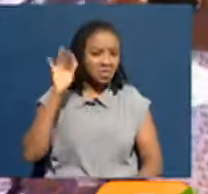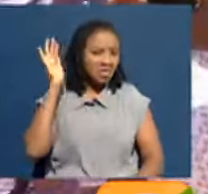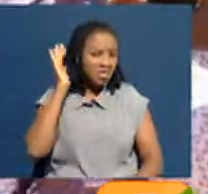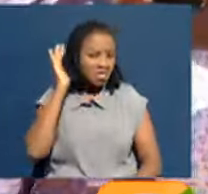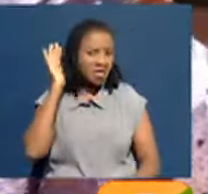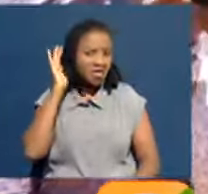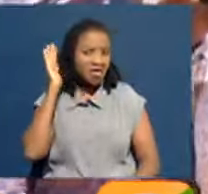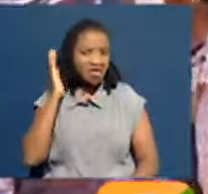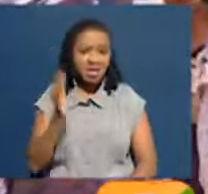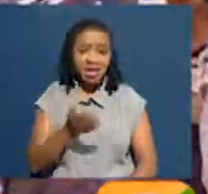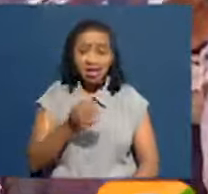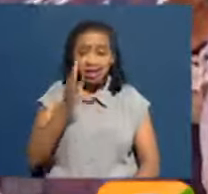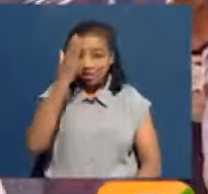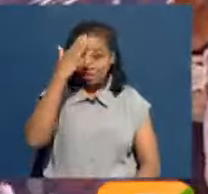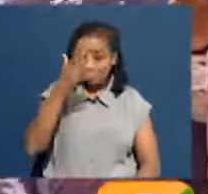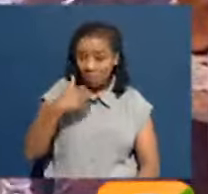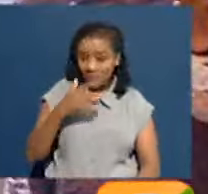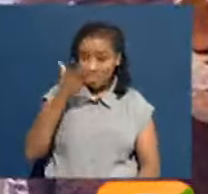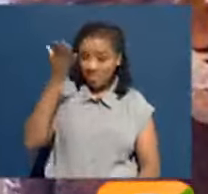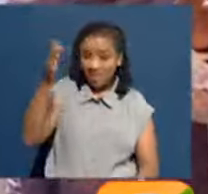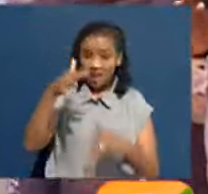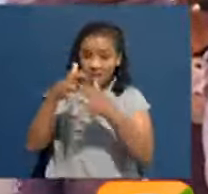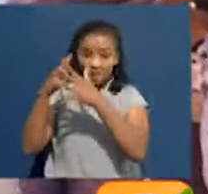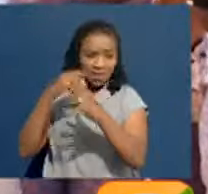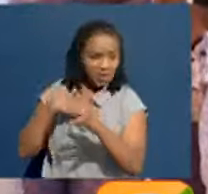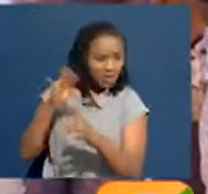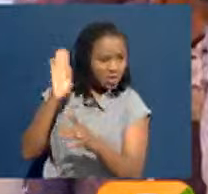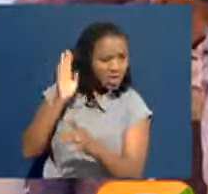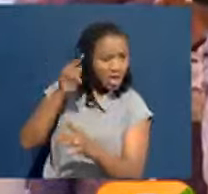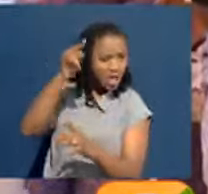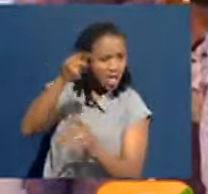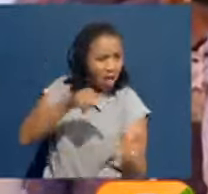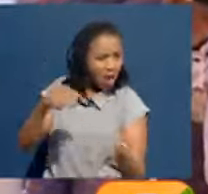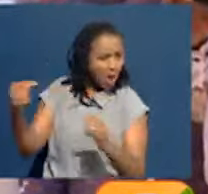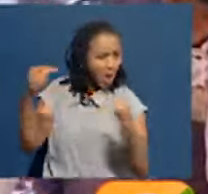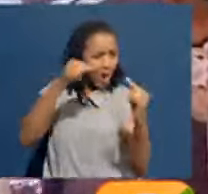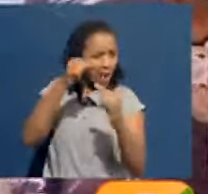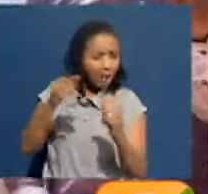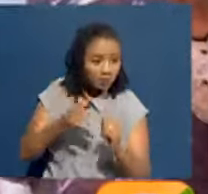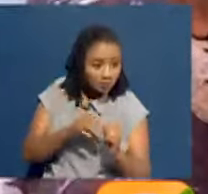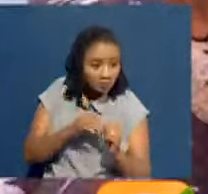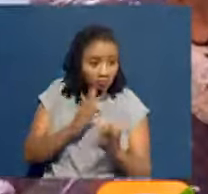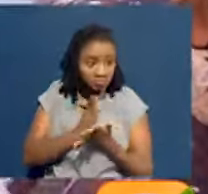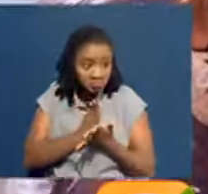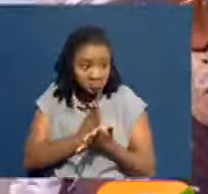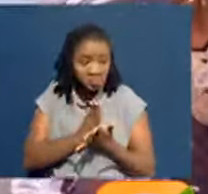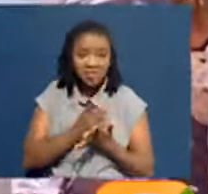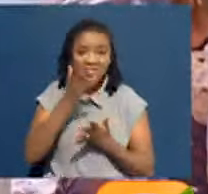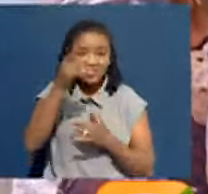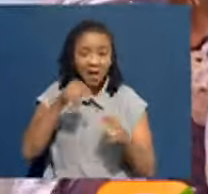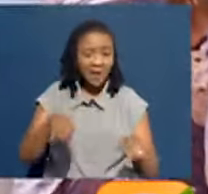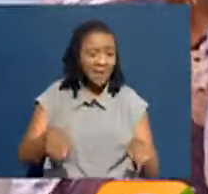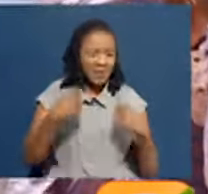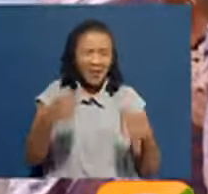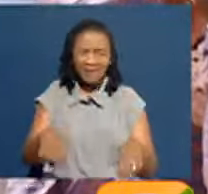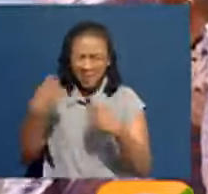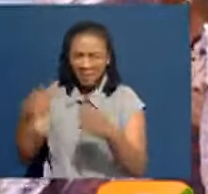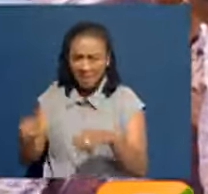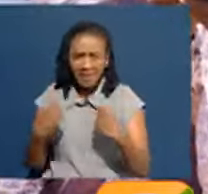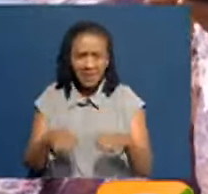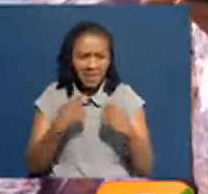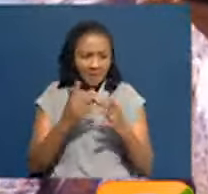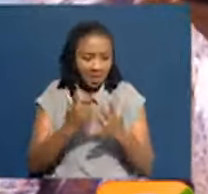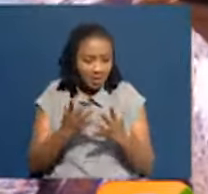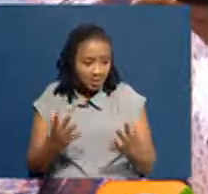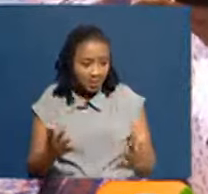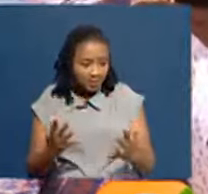Unajua nikiwa huko Ulaya, wananiambia tunasikia huko kwenu ni mahali ya vita na ni mahali ya fujo na ni mahali ya watu inaharibiwa.